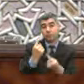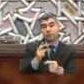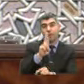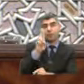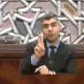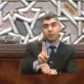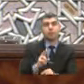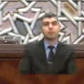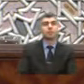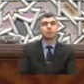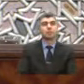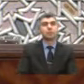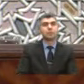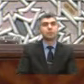إضافية؟